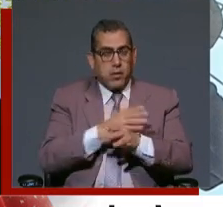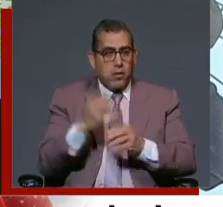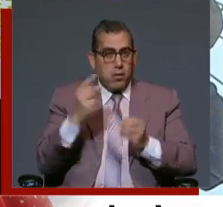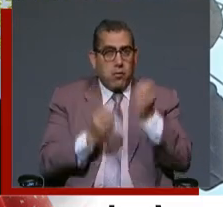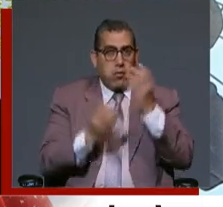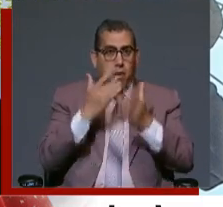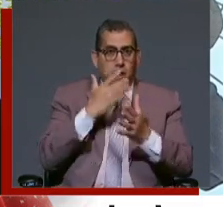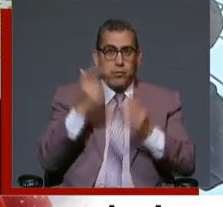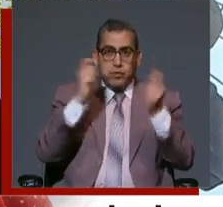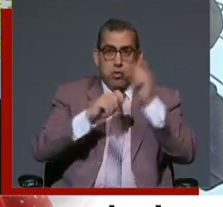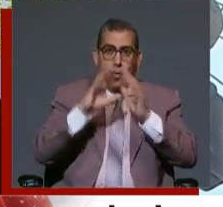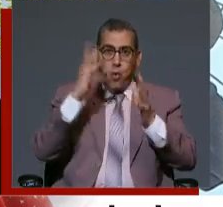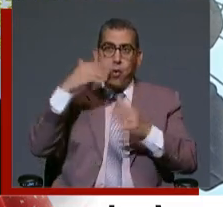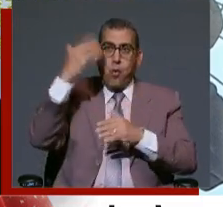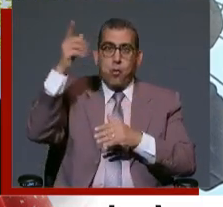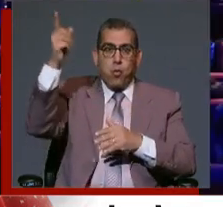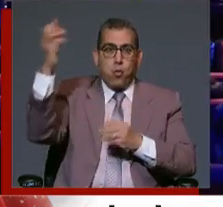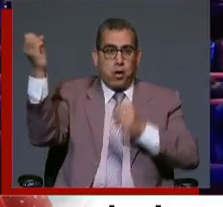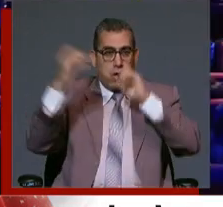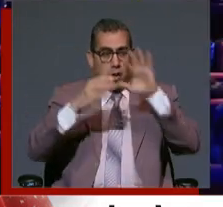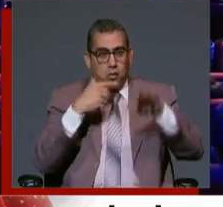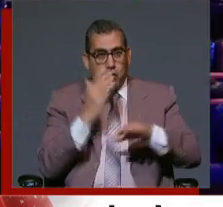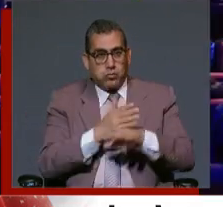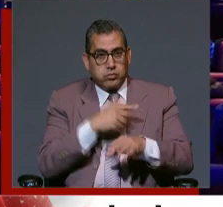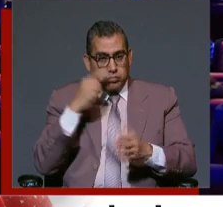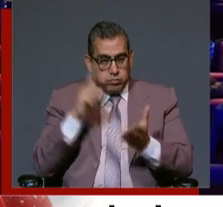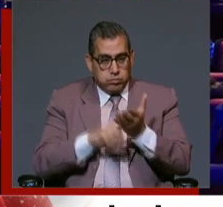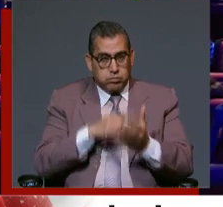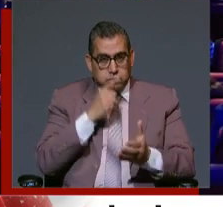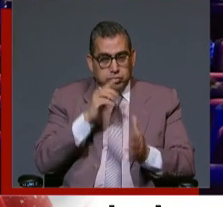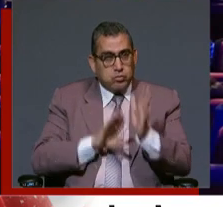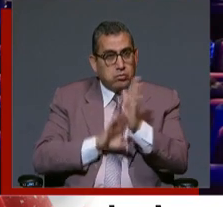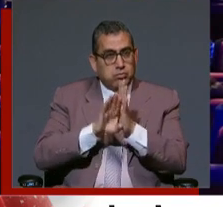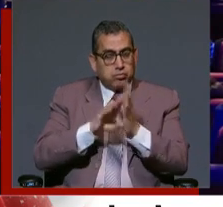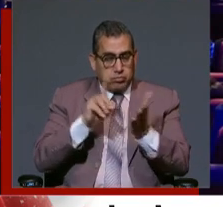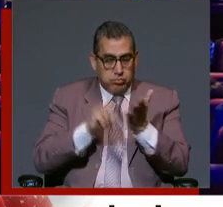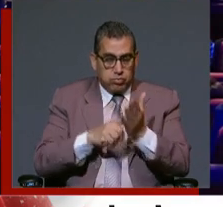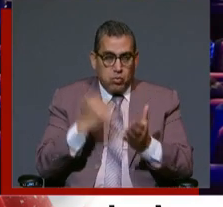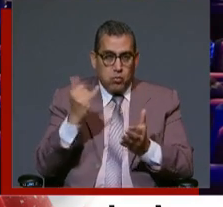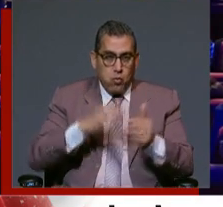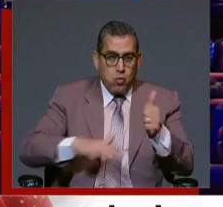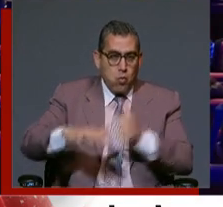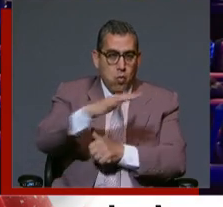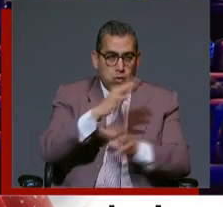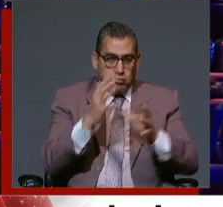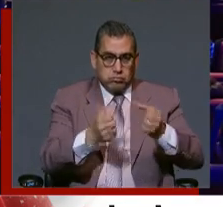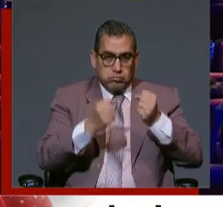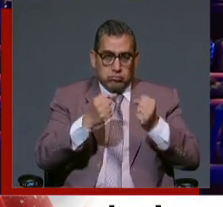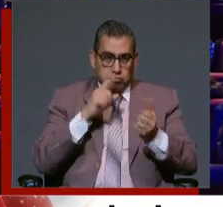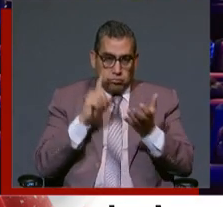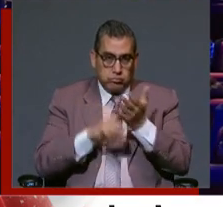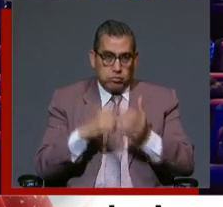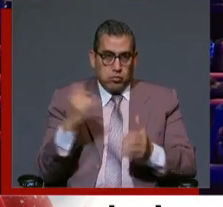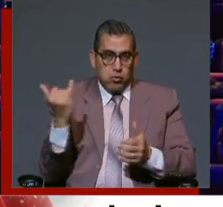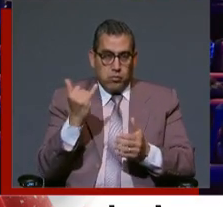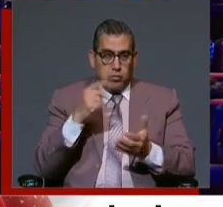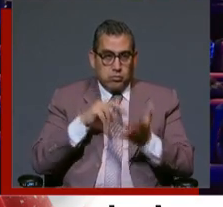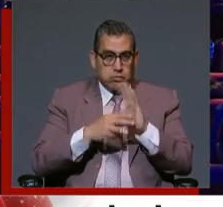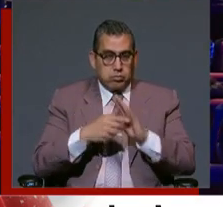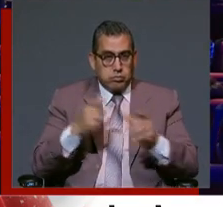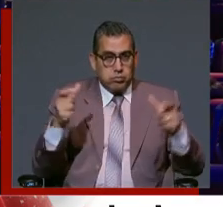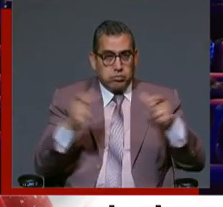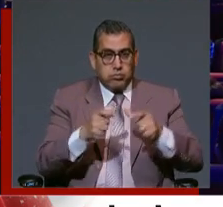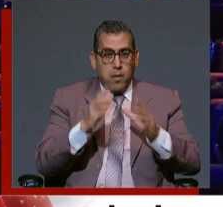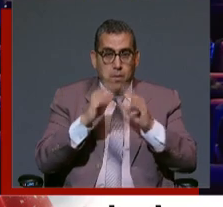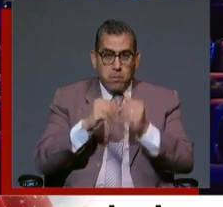غير متناسب، إذ أصبح الأمن المائي قضية وطنية في الدورة 27، وأطلقت